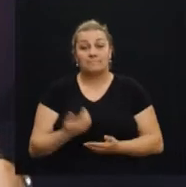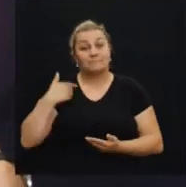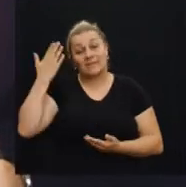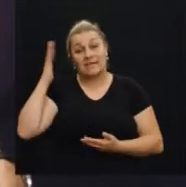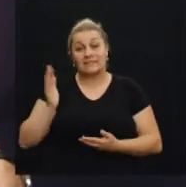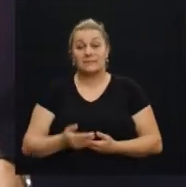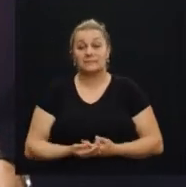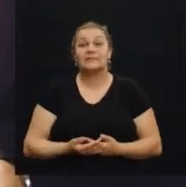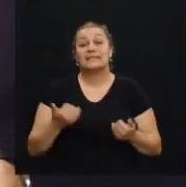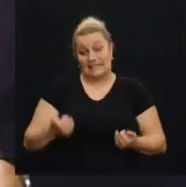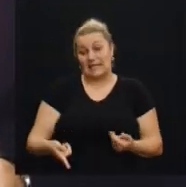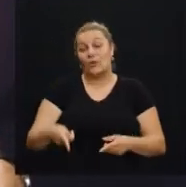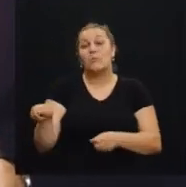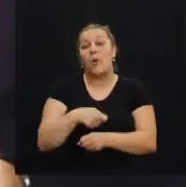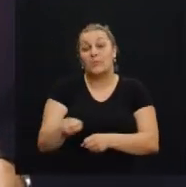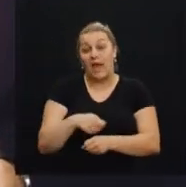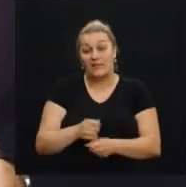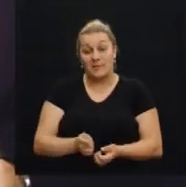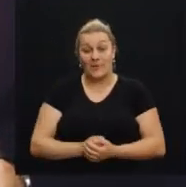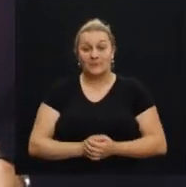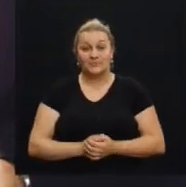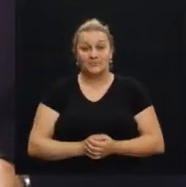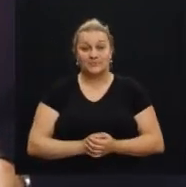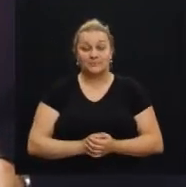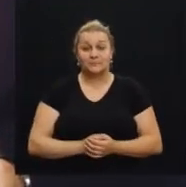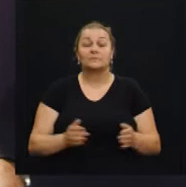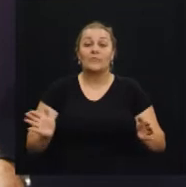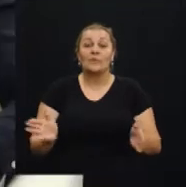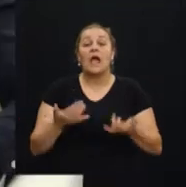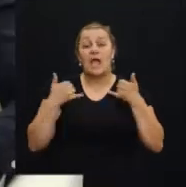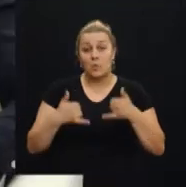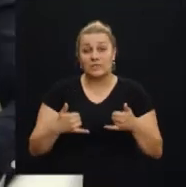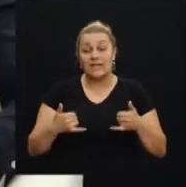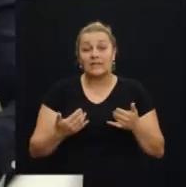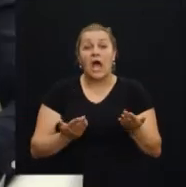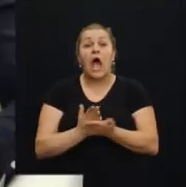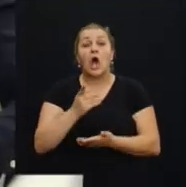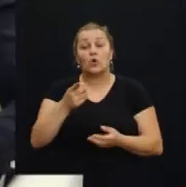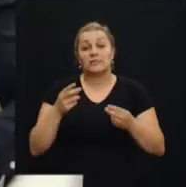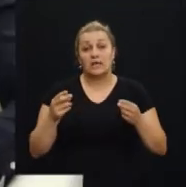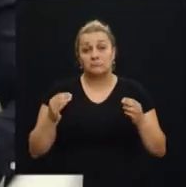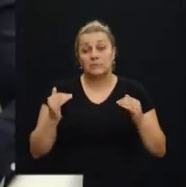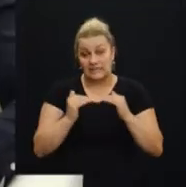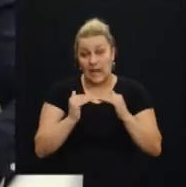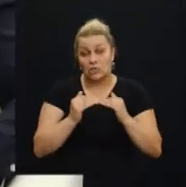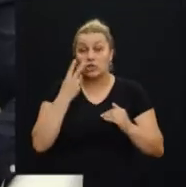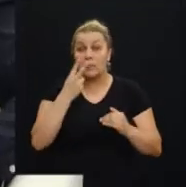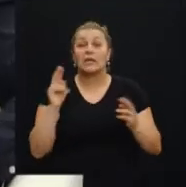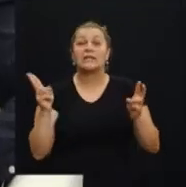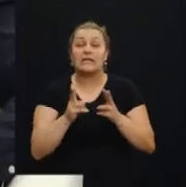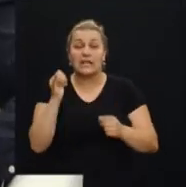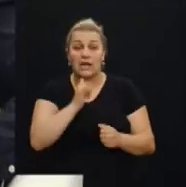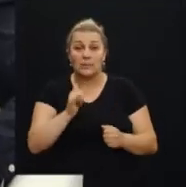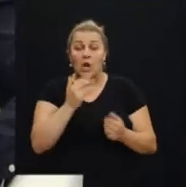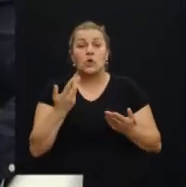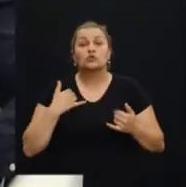znam. Evo, popravljamo je. Ne, popravljamo je. Nikad nije kasno. Ajmo sad, satniče, ako se slažete, pogledati kratak